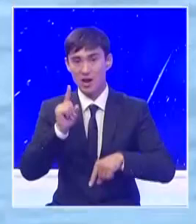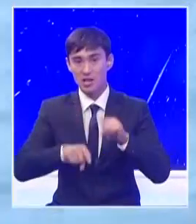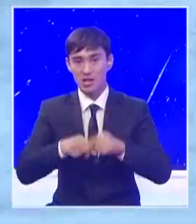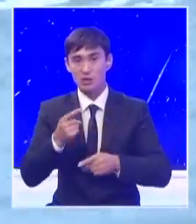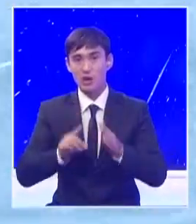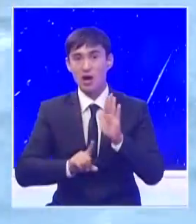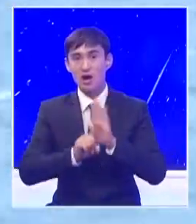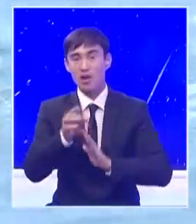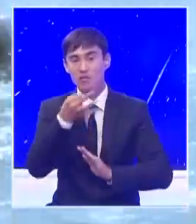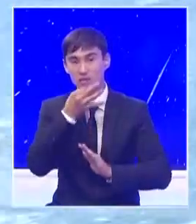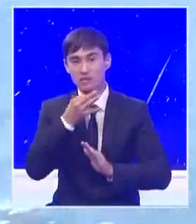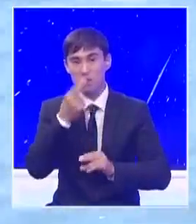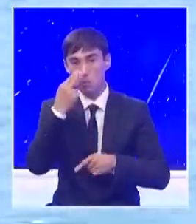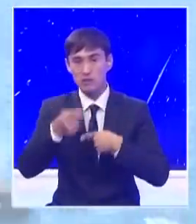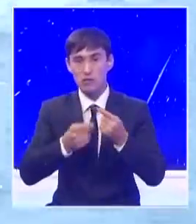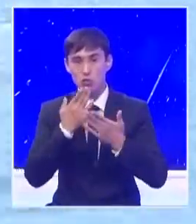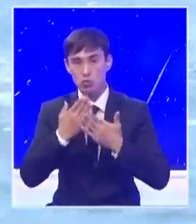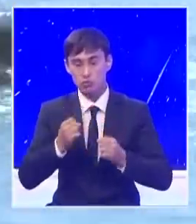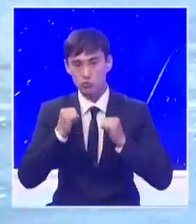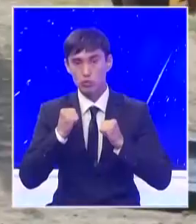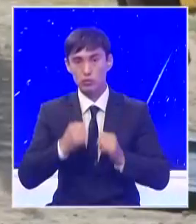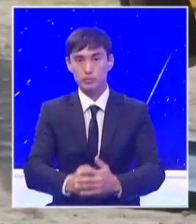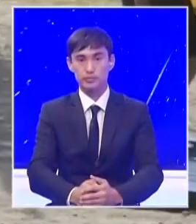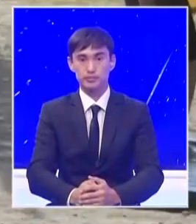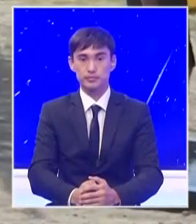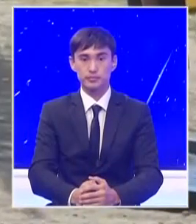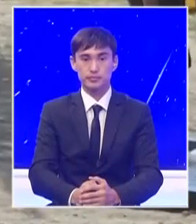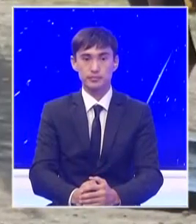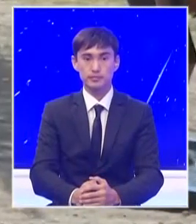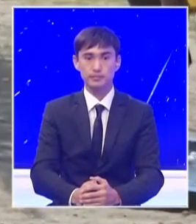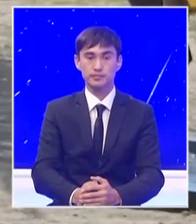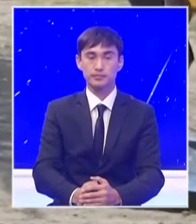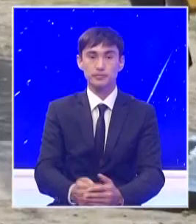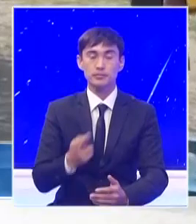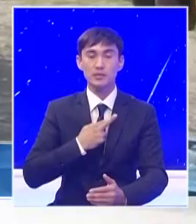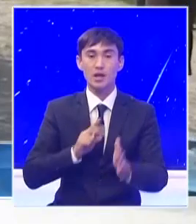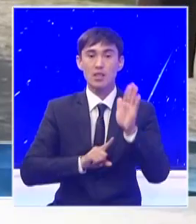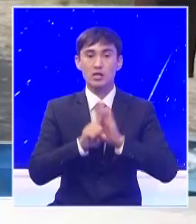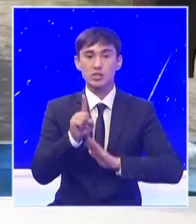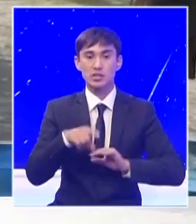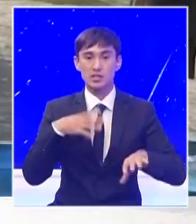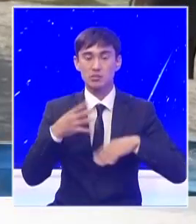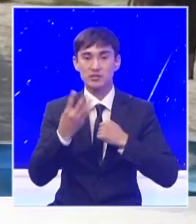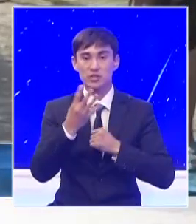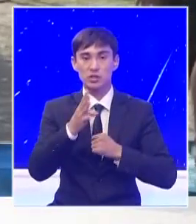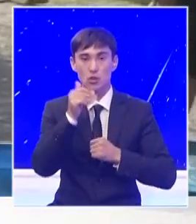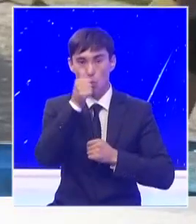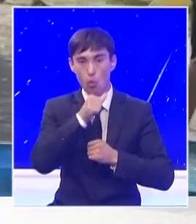самого раннего детства сумели привить ей любовь к этому виду спорта. Я начала заниматься в 4 годика,